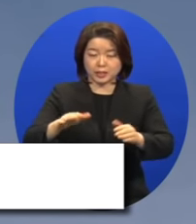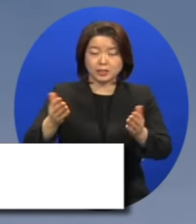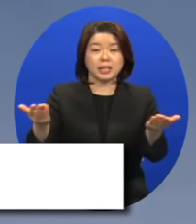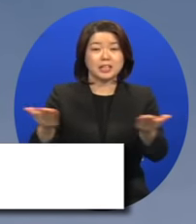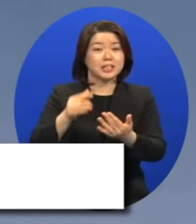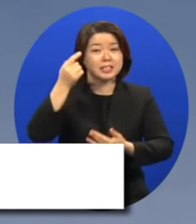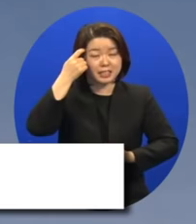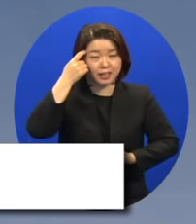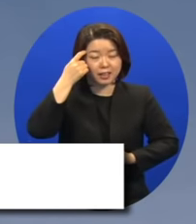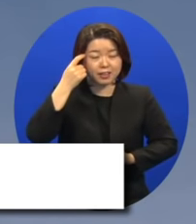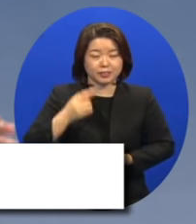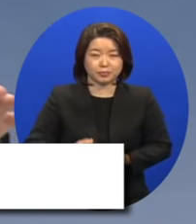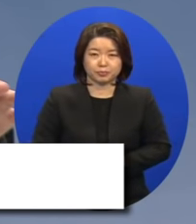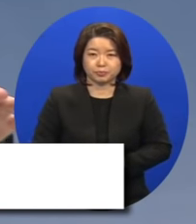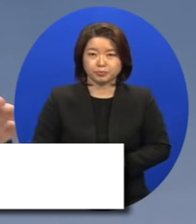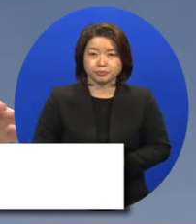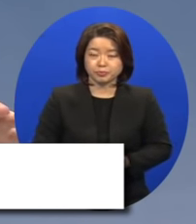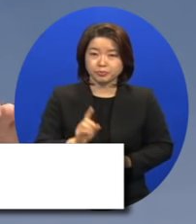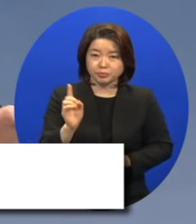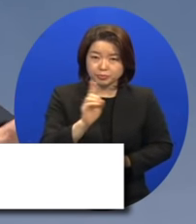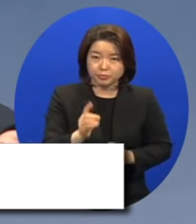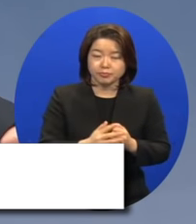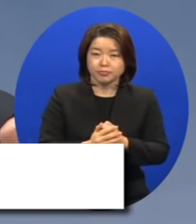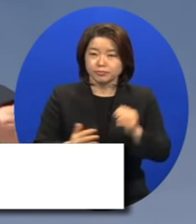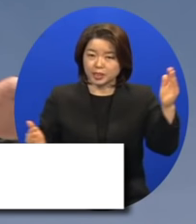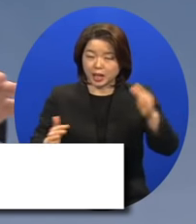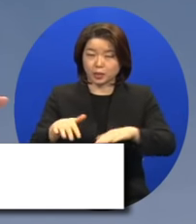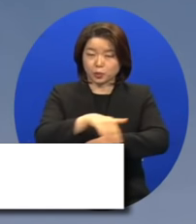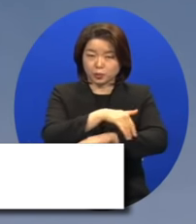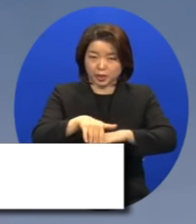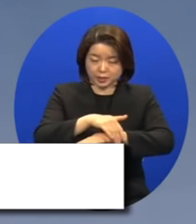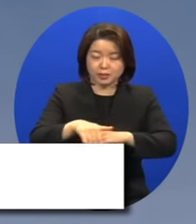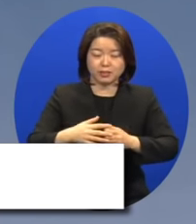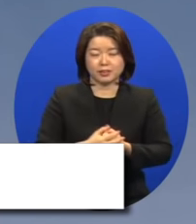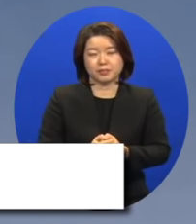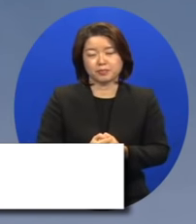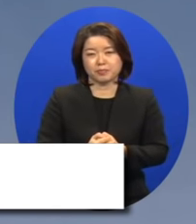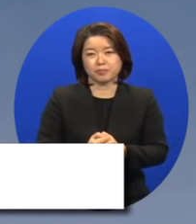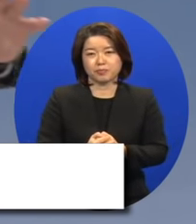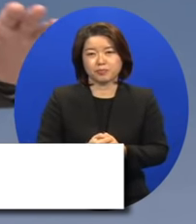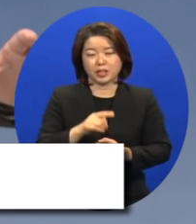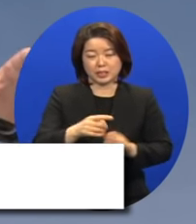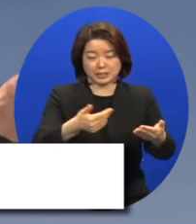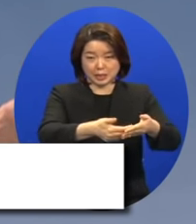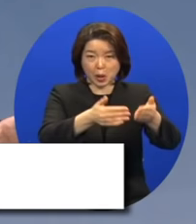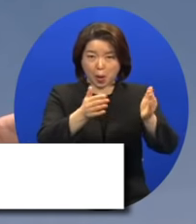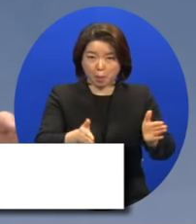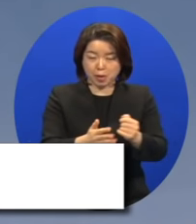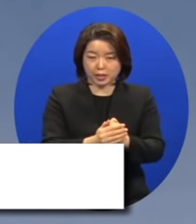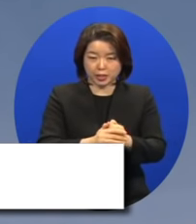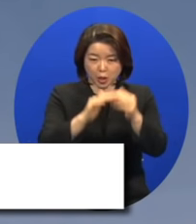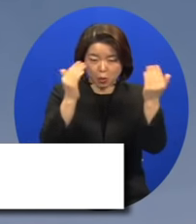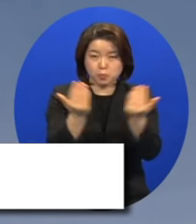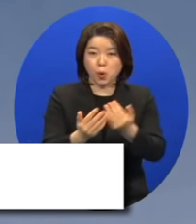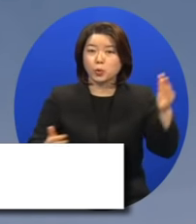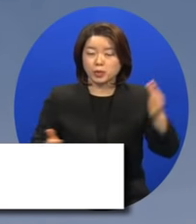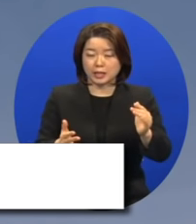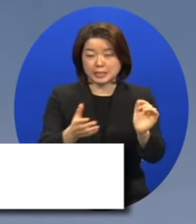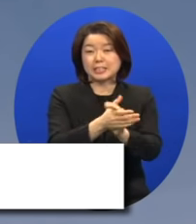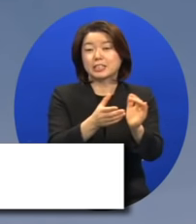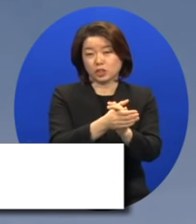고등학교시절에있었던일이생각나요.반학생들은모두 내친구들